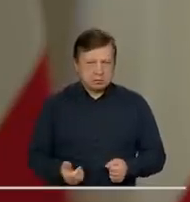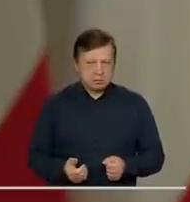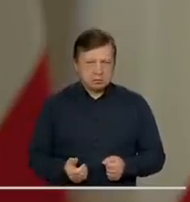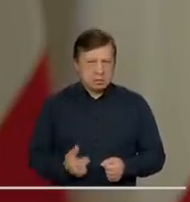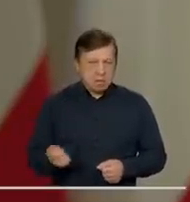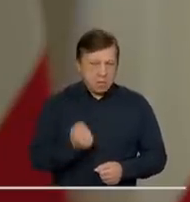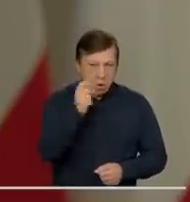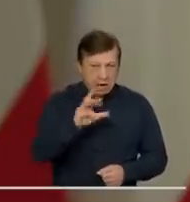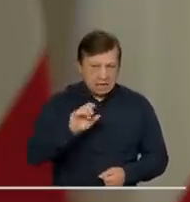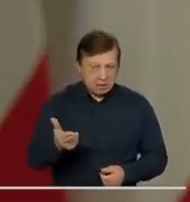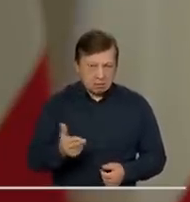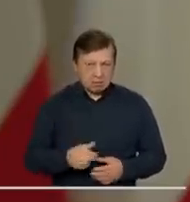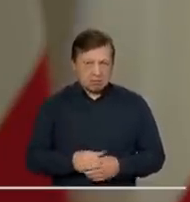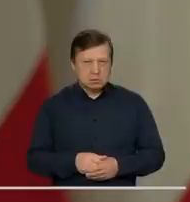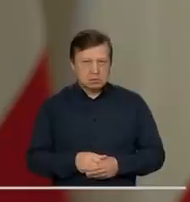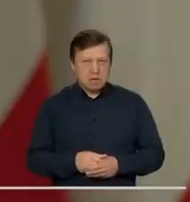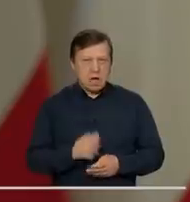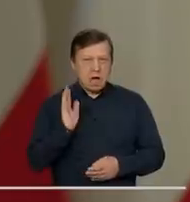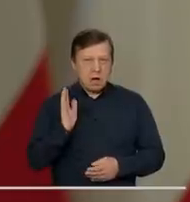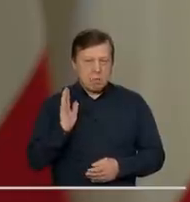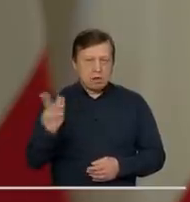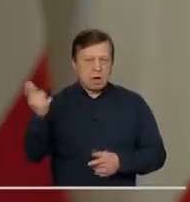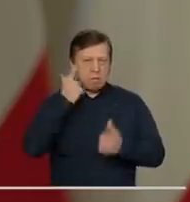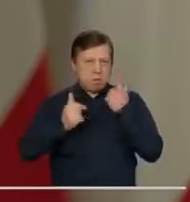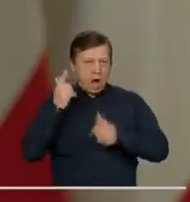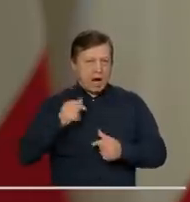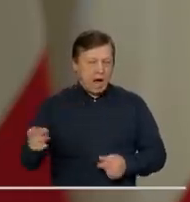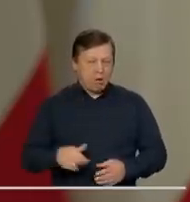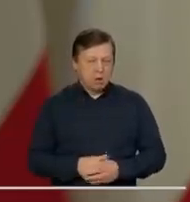Nie poleciałeś do Katynia? A potem się rozpłakała.